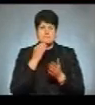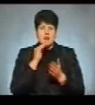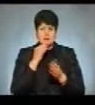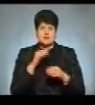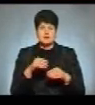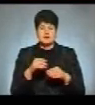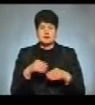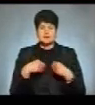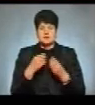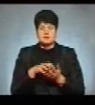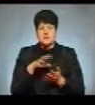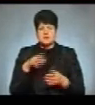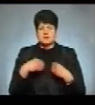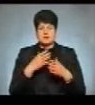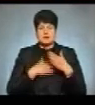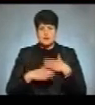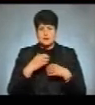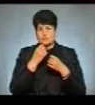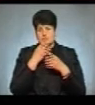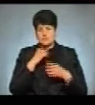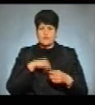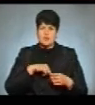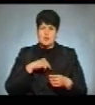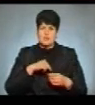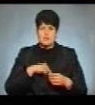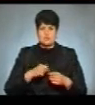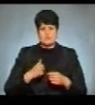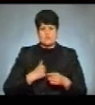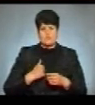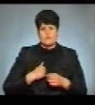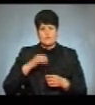принесли радість і позитивні емоції воїнам.